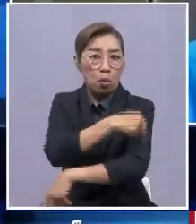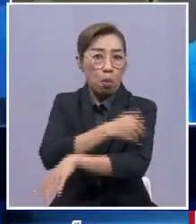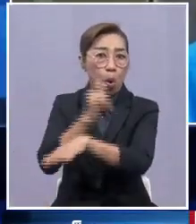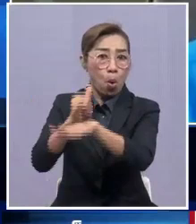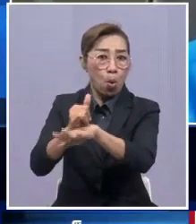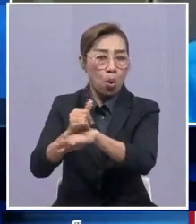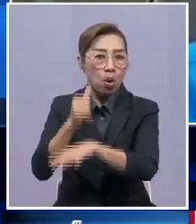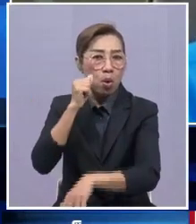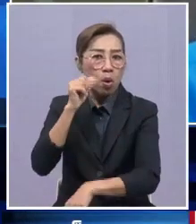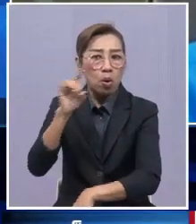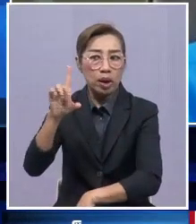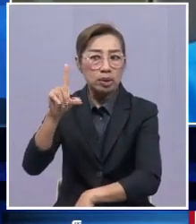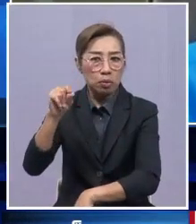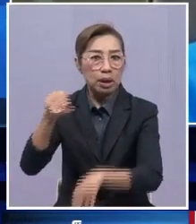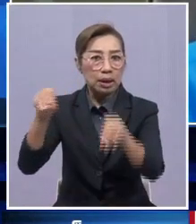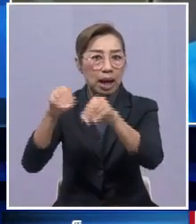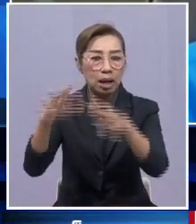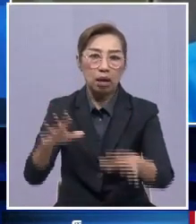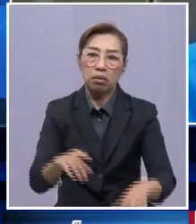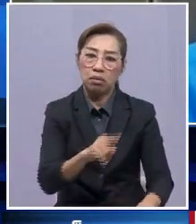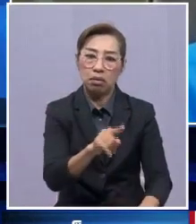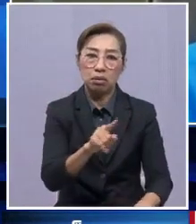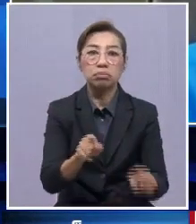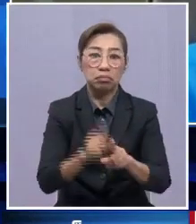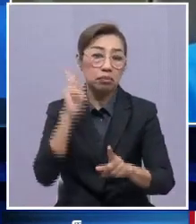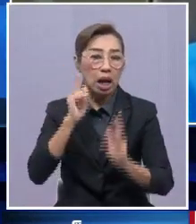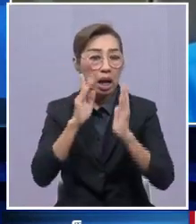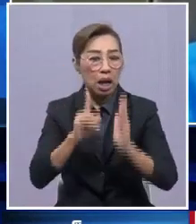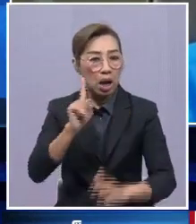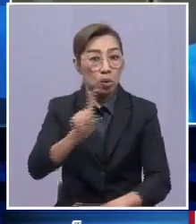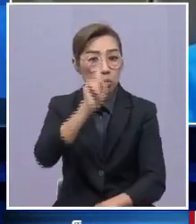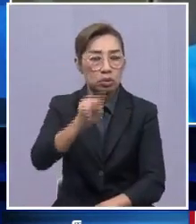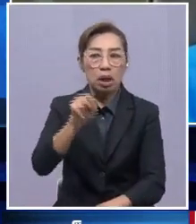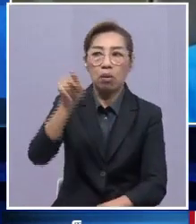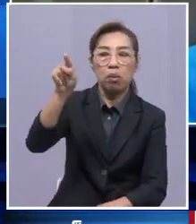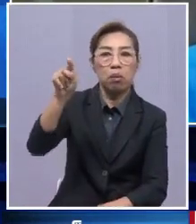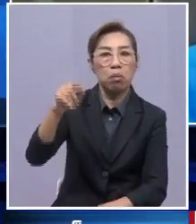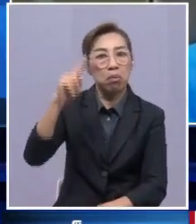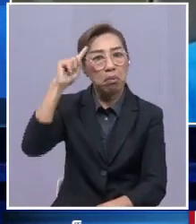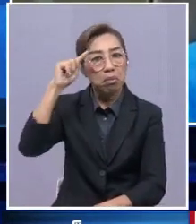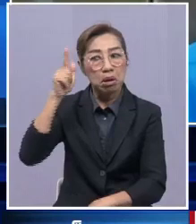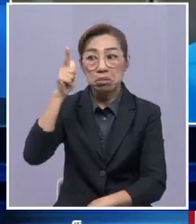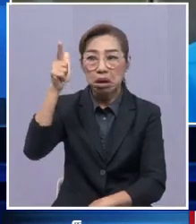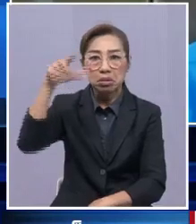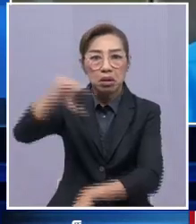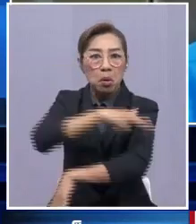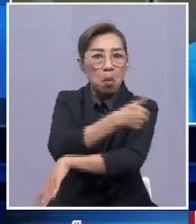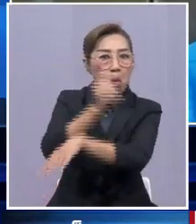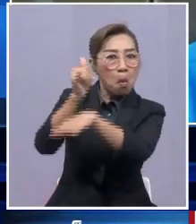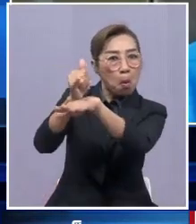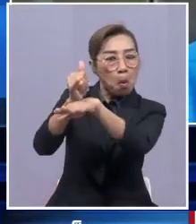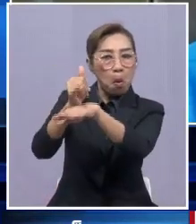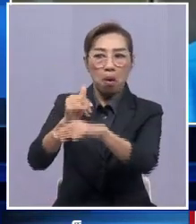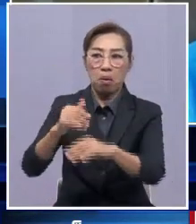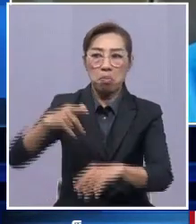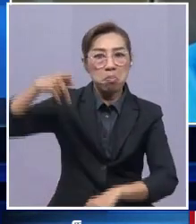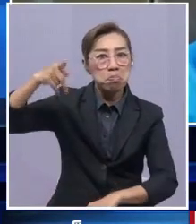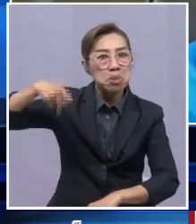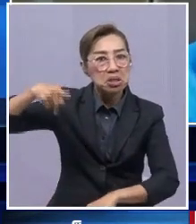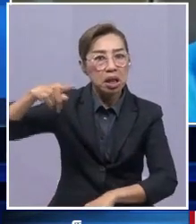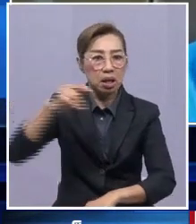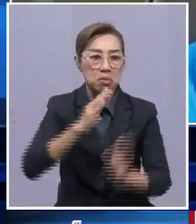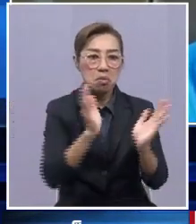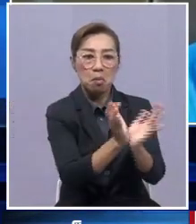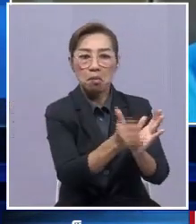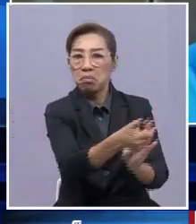อ่ะครับว่ามันก็เกิดคำถามว่าทำไมคุณทักษิณจึงได้รับการปฏิบัติที่ดูเหมือนอภิสิทธิ์เหนือกว่าผู้ต้องขังคนอื่นโดยหัวหน้า